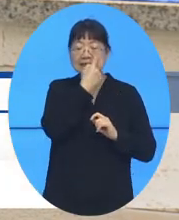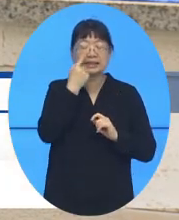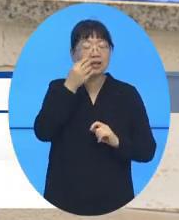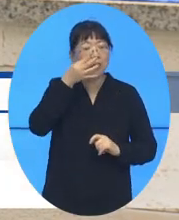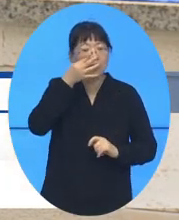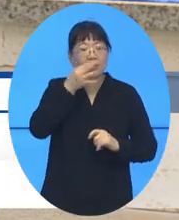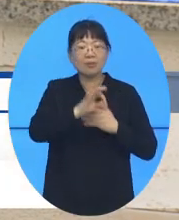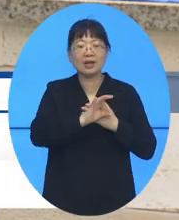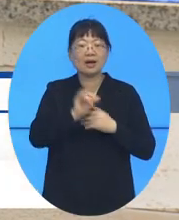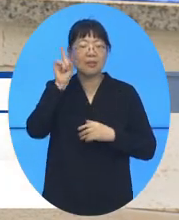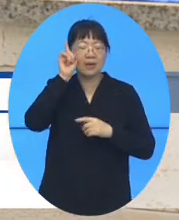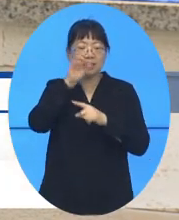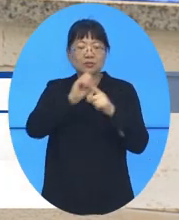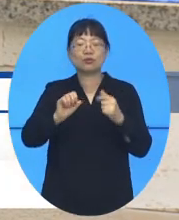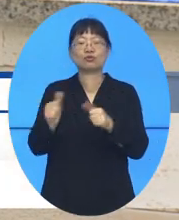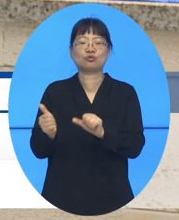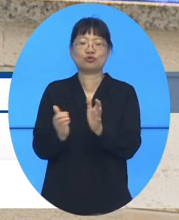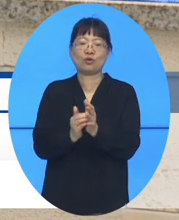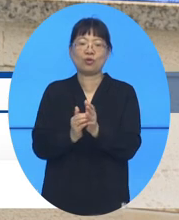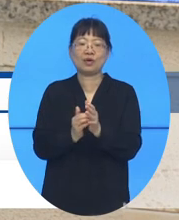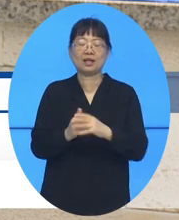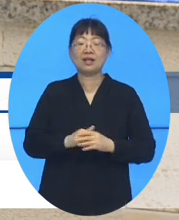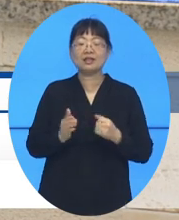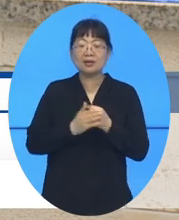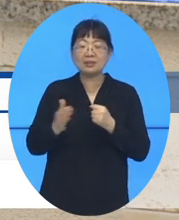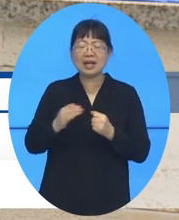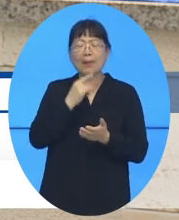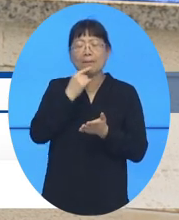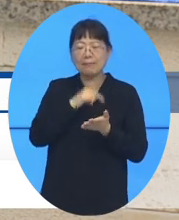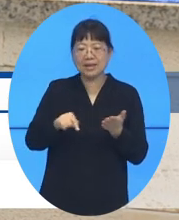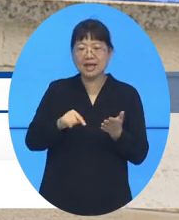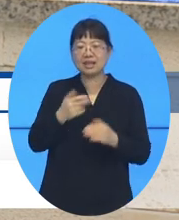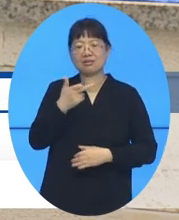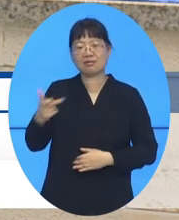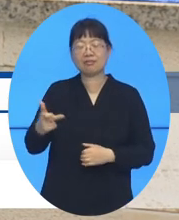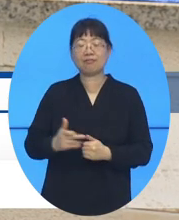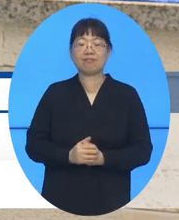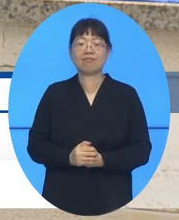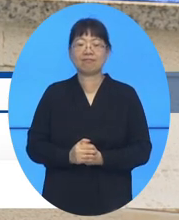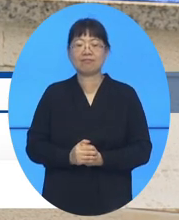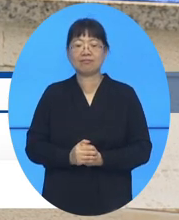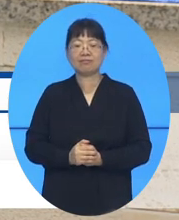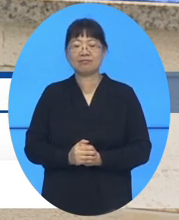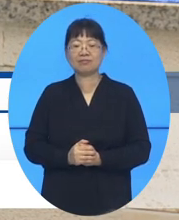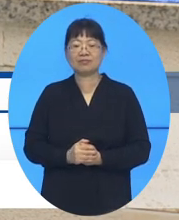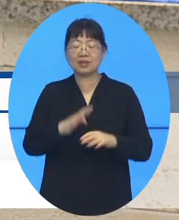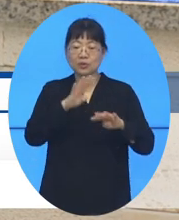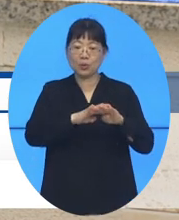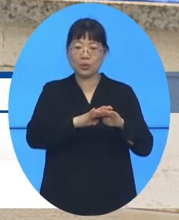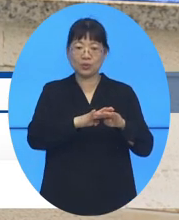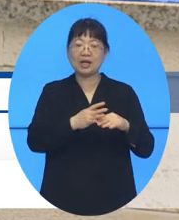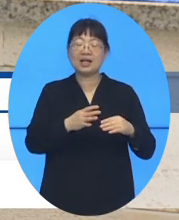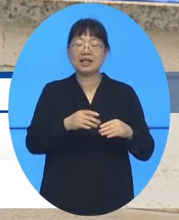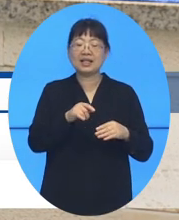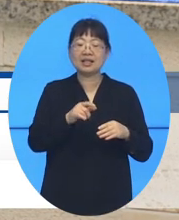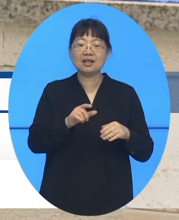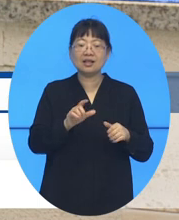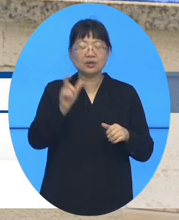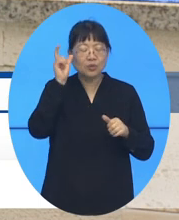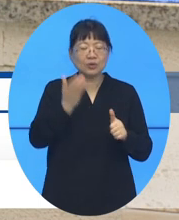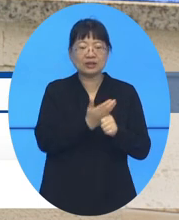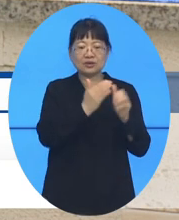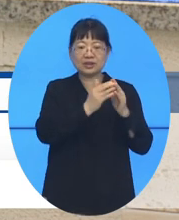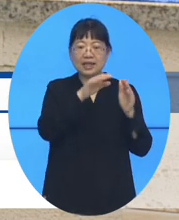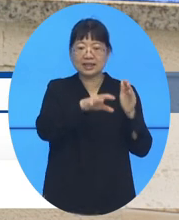증상을 보게 되면 이제 100% 폐쇄하게 됩니다 농구한테 심각한 피해를 주기 때문에 농가에서는 그